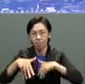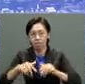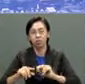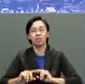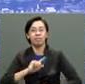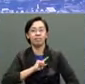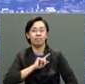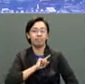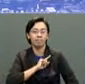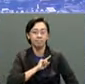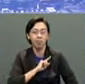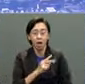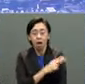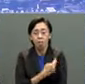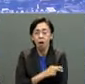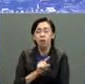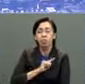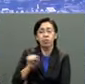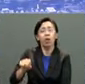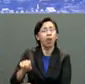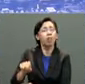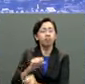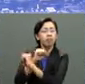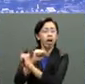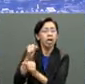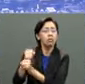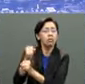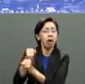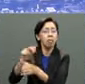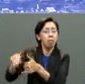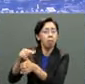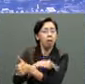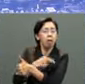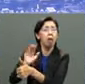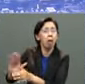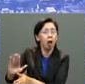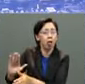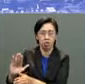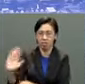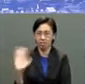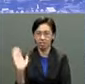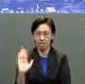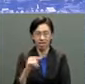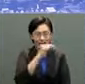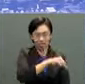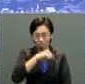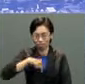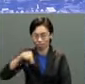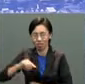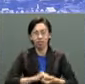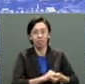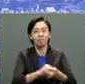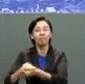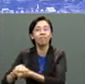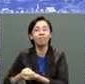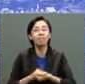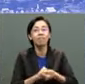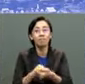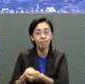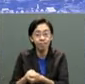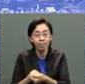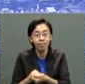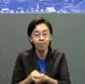นะครับหรือหมอคนเดียวที่จะต้องไปสู้กับโรคนี้ตอนนี้เราทุกคนต้องมาร่วมมือกันแล้วก็พิสูจน์ได้ว่าใน1